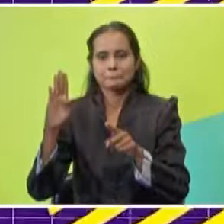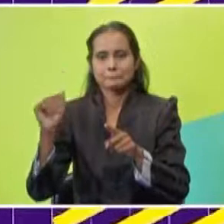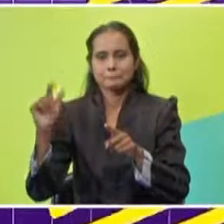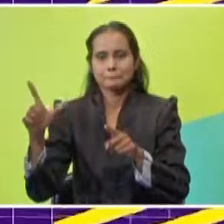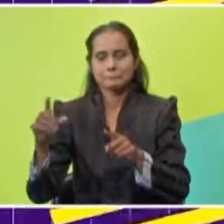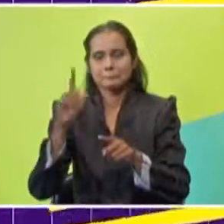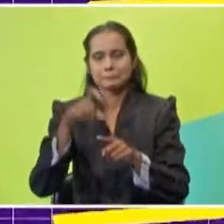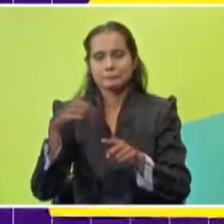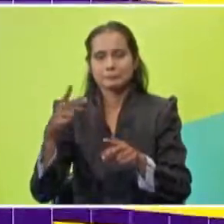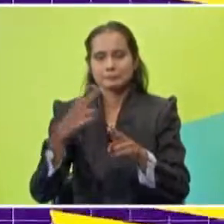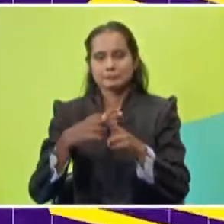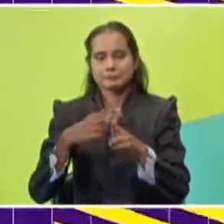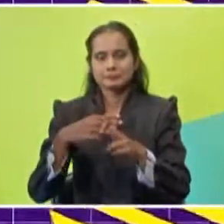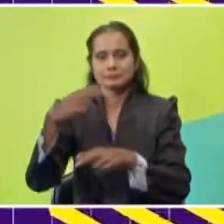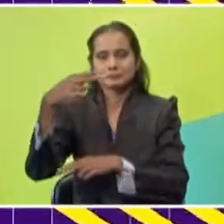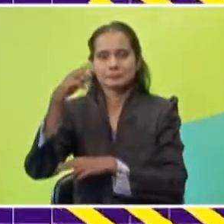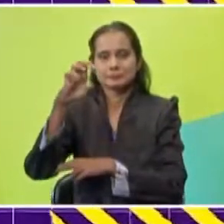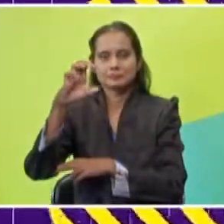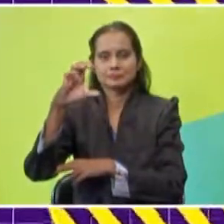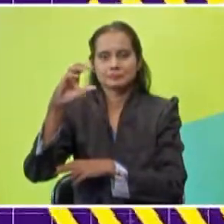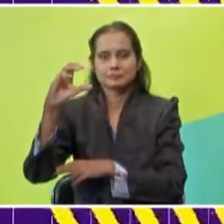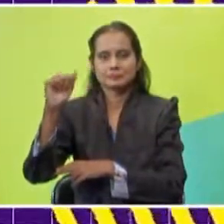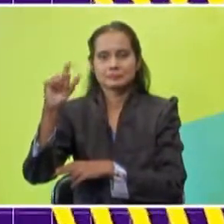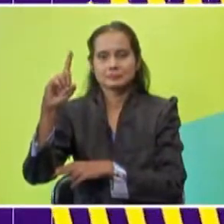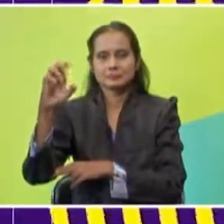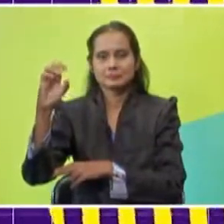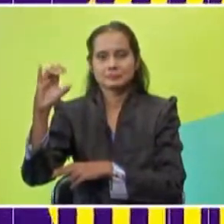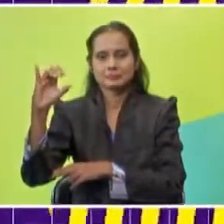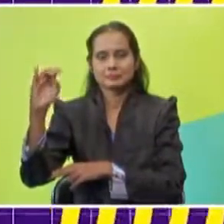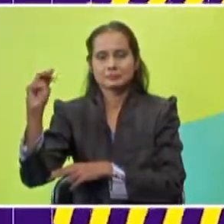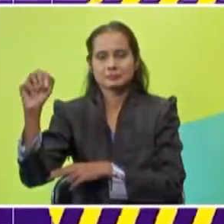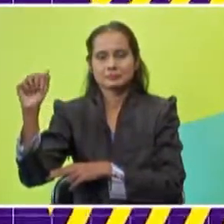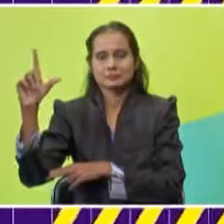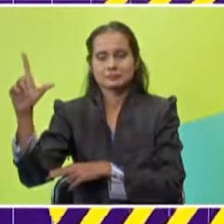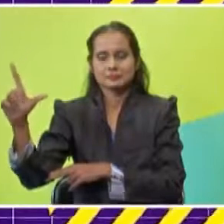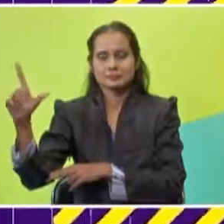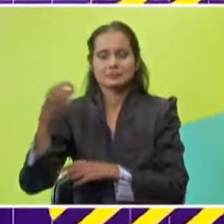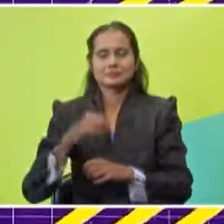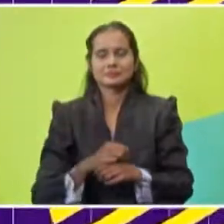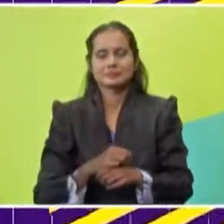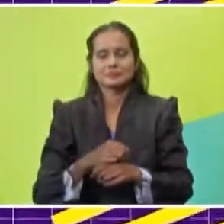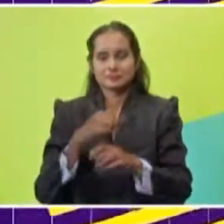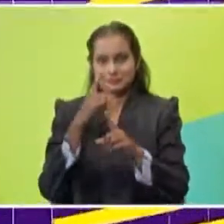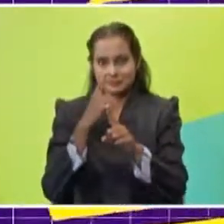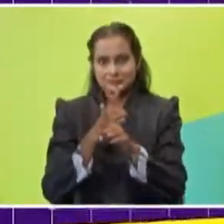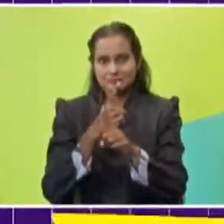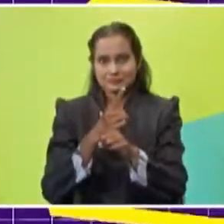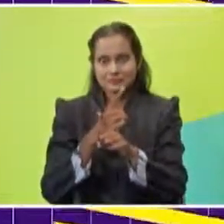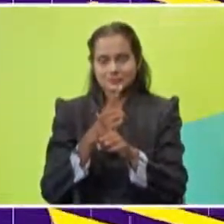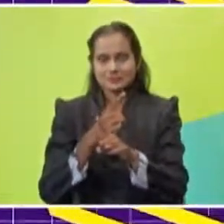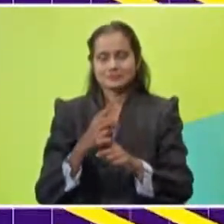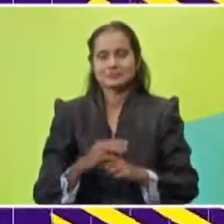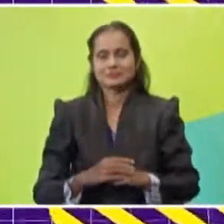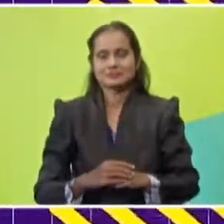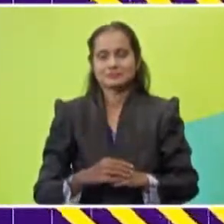sistem heksadesimal betul parjono sistem nomor heksadesimal